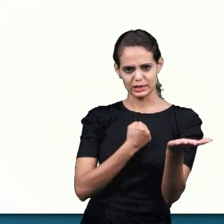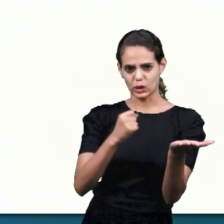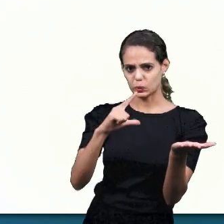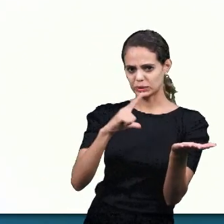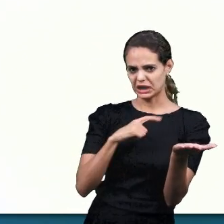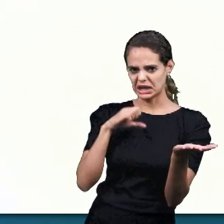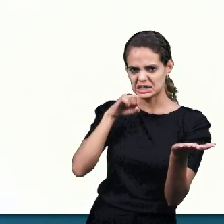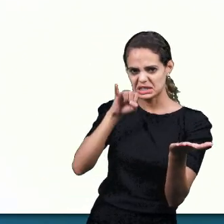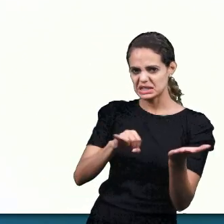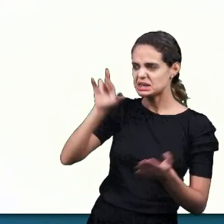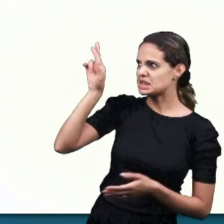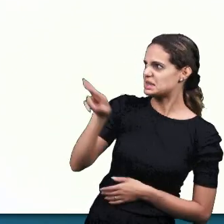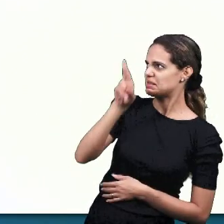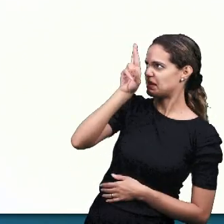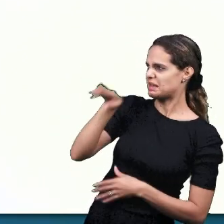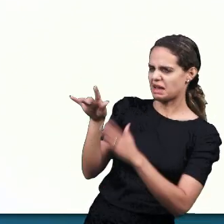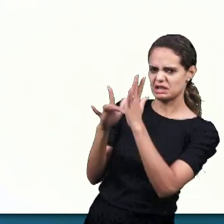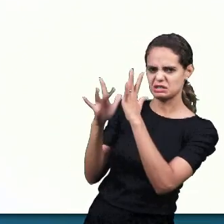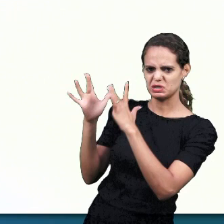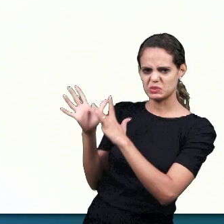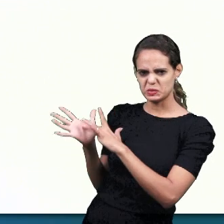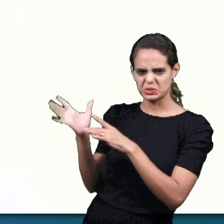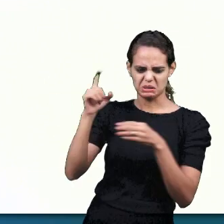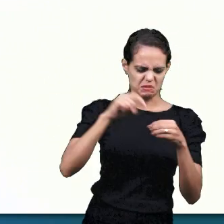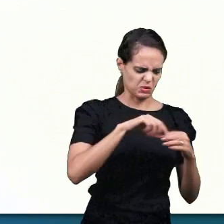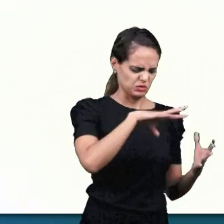revienne vers le monde et vers le péché?